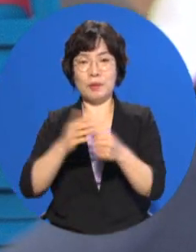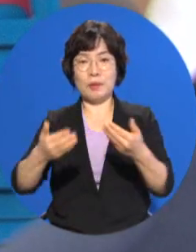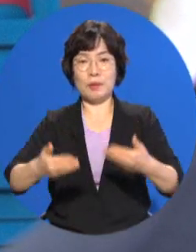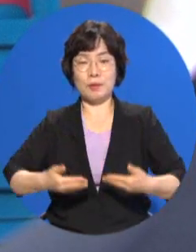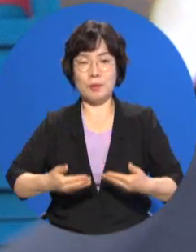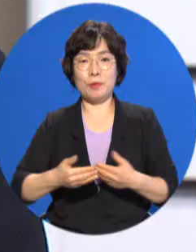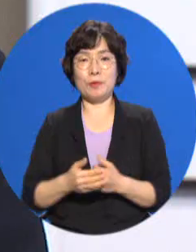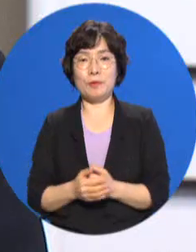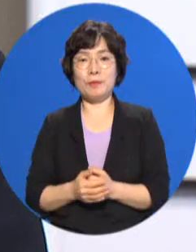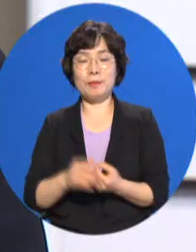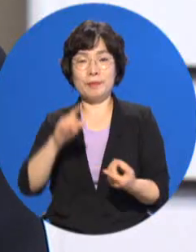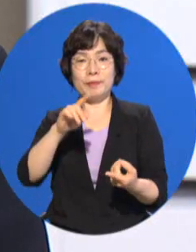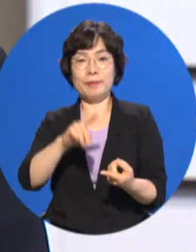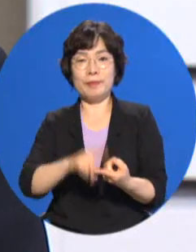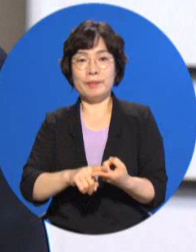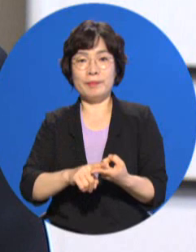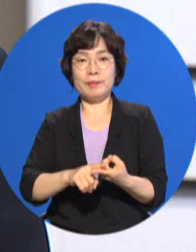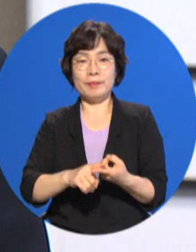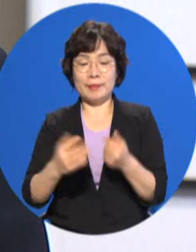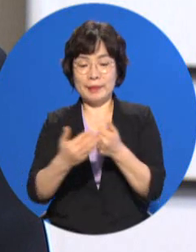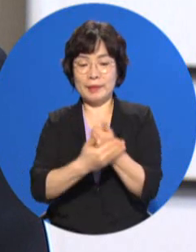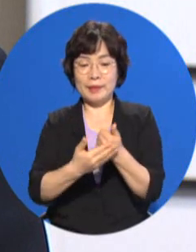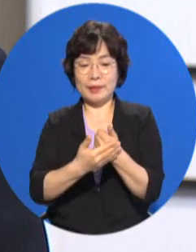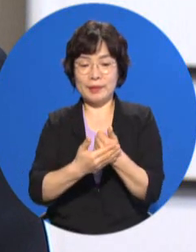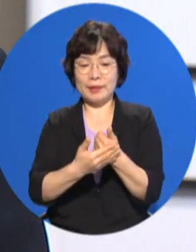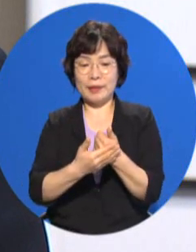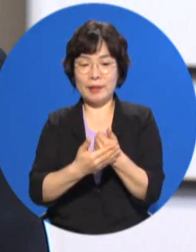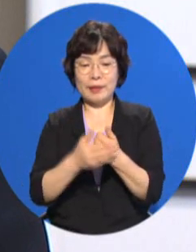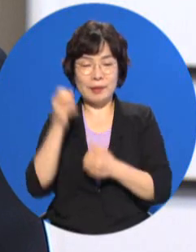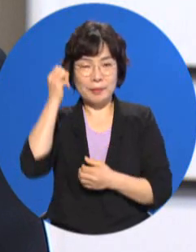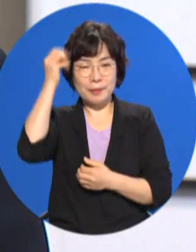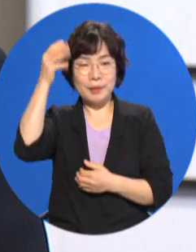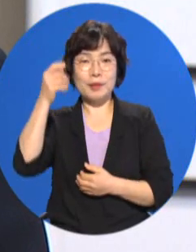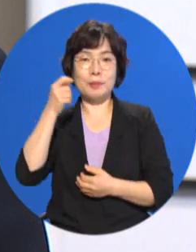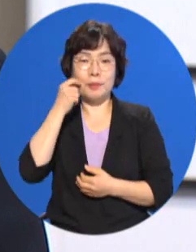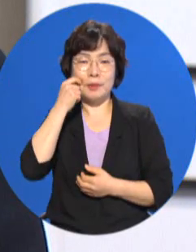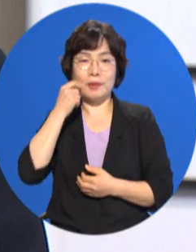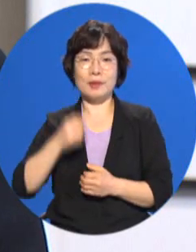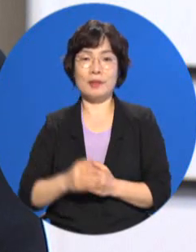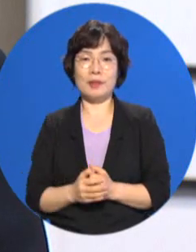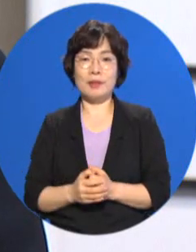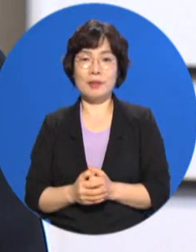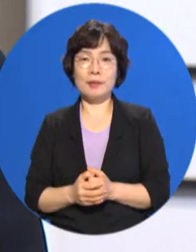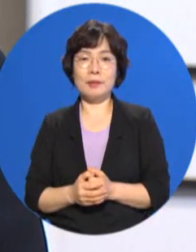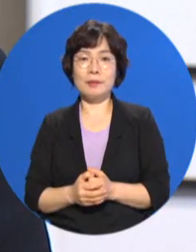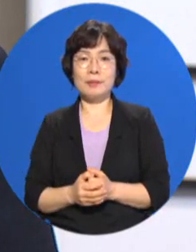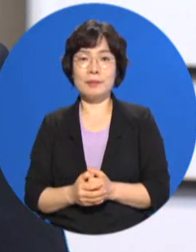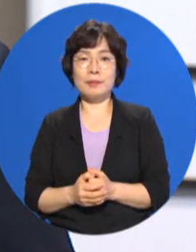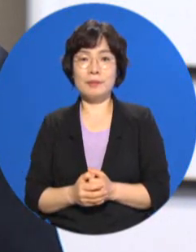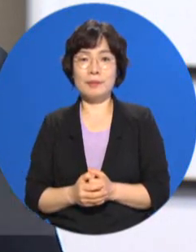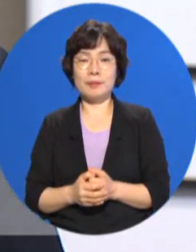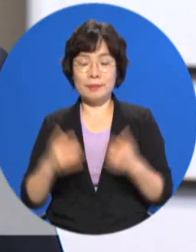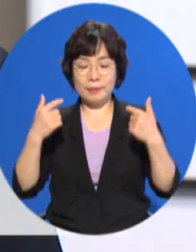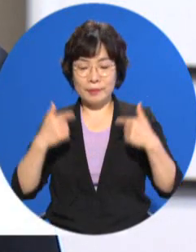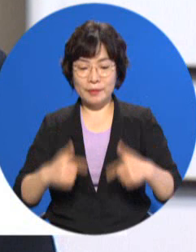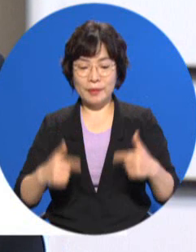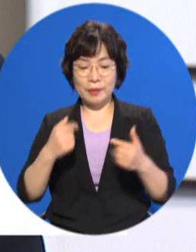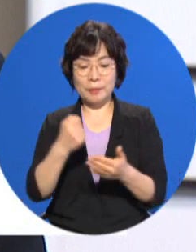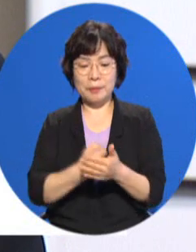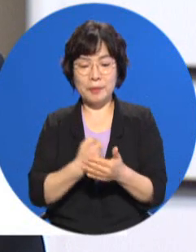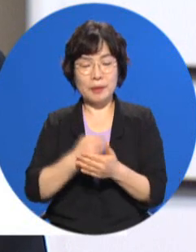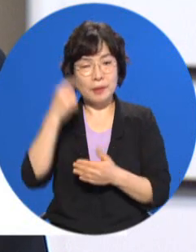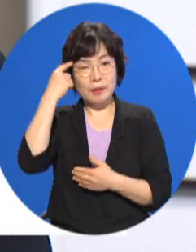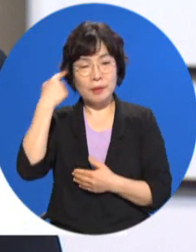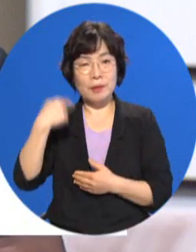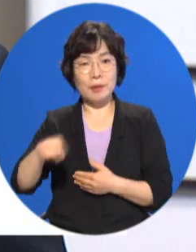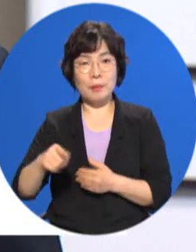저한테 보내주신 데 대해서 그 은혜를 제가 죽어도 잊어서는 안 된다를 생각하고 있습니다. 제가 항시 아쉽게 생각했던